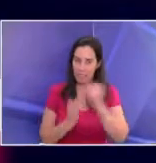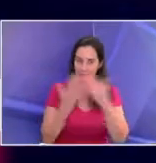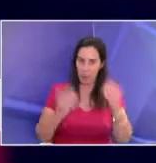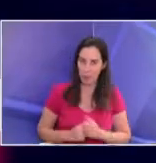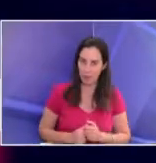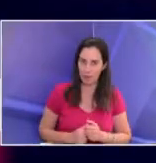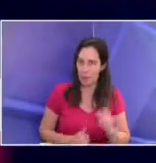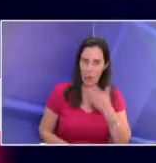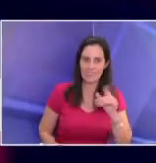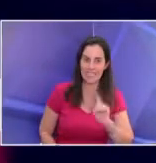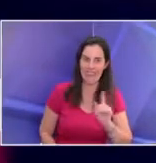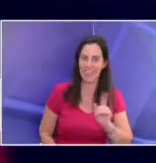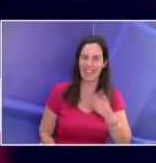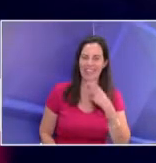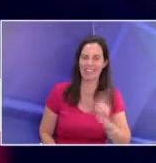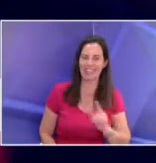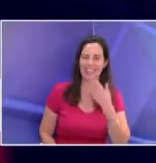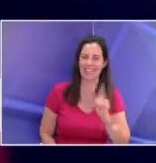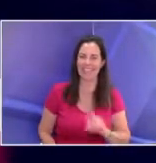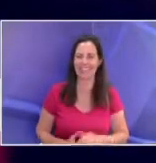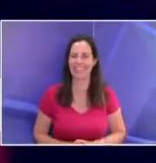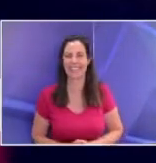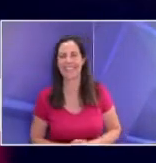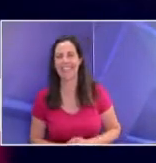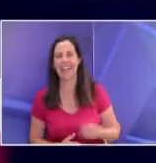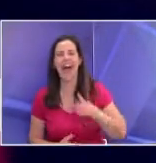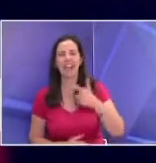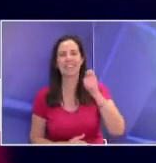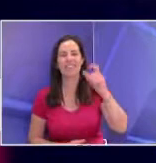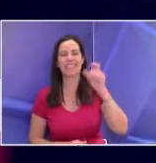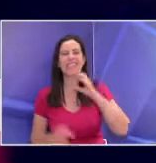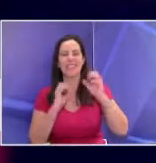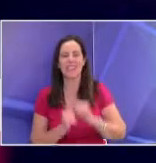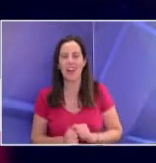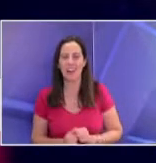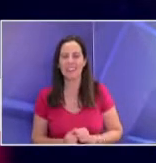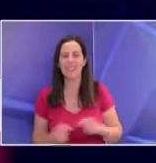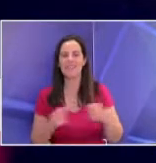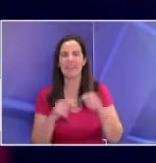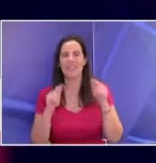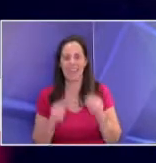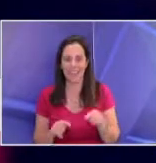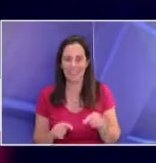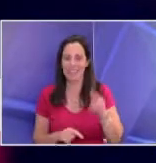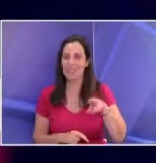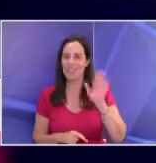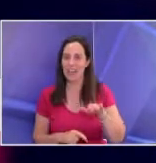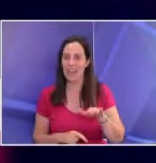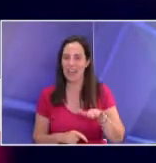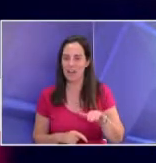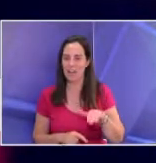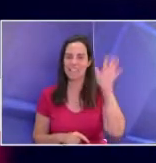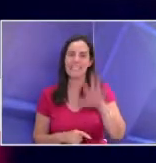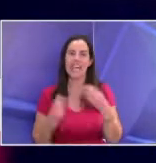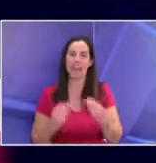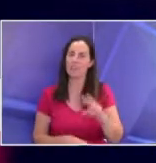עיתונאים? לא ישראלים? לא פיזית. לא ישראלים. אוקיי. אנחנו מחסלים כלי תקשורת. עכשיו, בעניין הזה, יש פה גם סרט טוב, אין